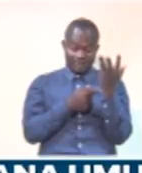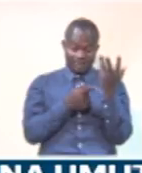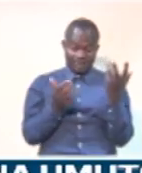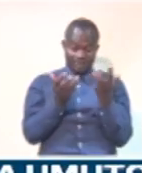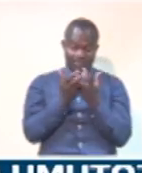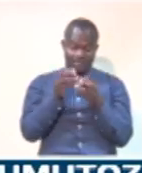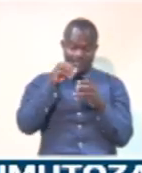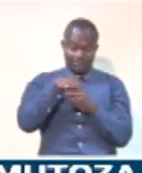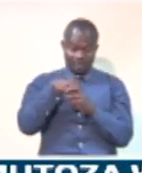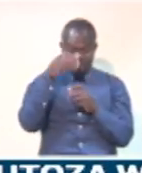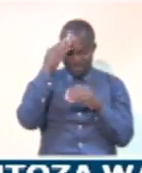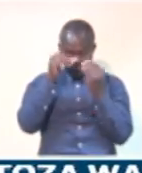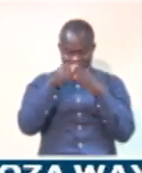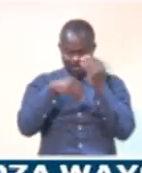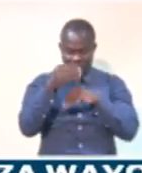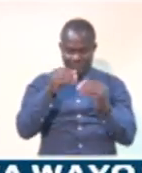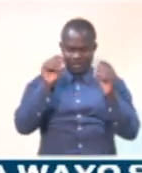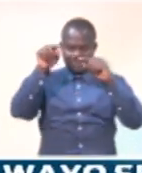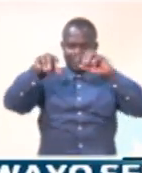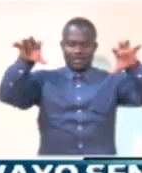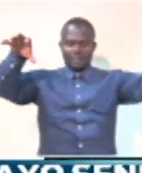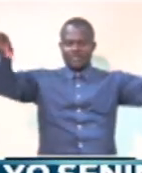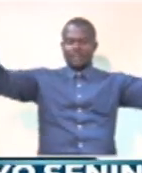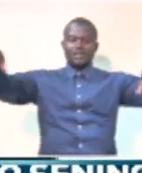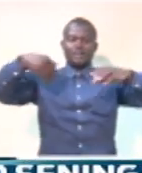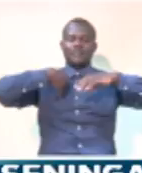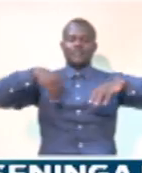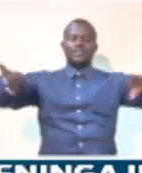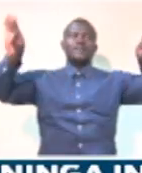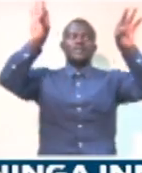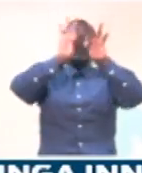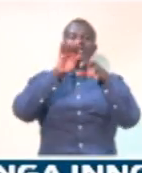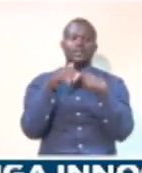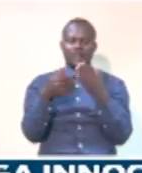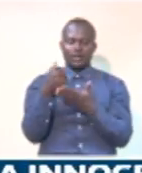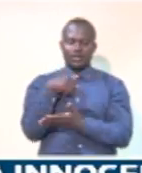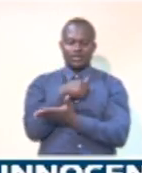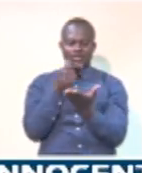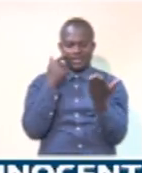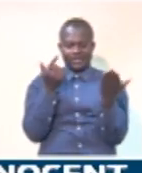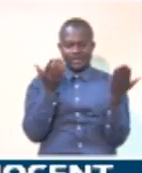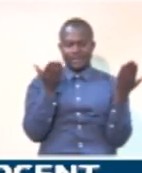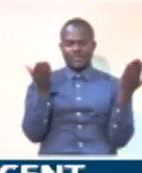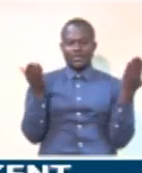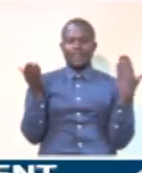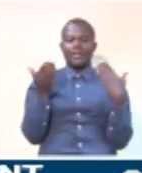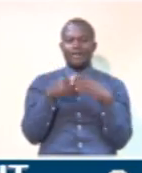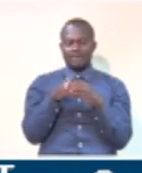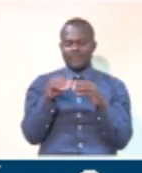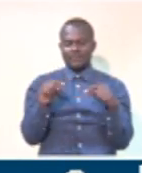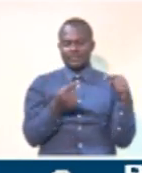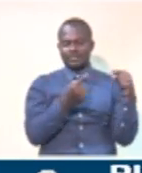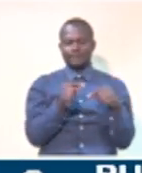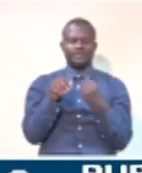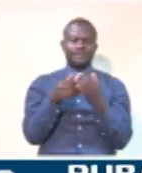twabahuzamo kugira ngo mu masoko bagenda bagira babashe kugira igiciro cyabafasha birumvikana ko harimo izo ngorane zabaye muri uwo mwaka